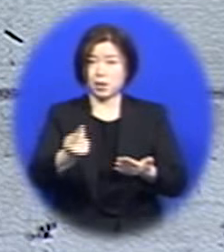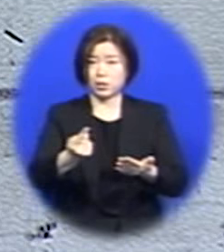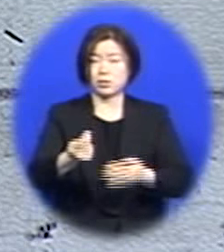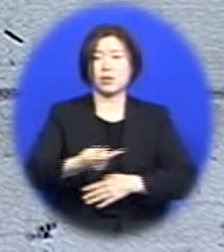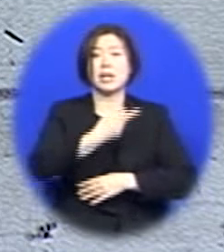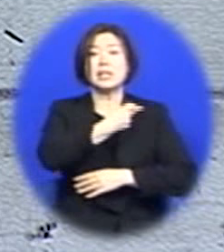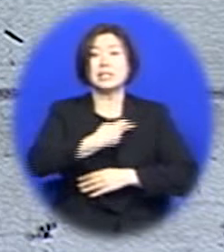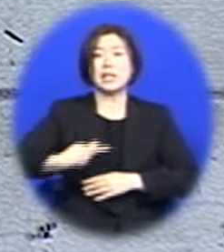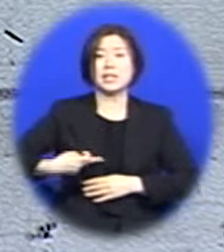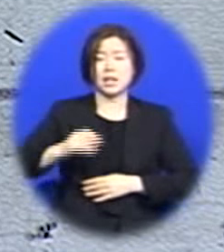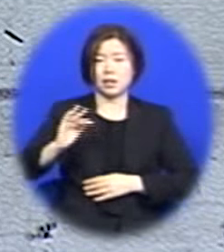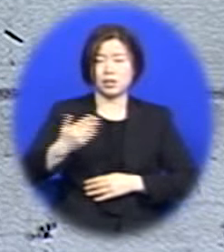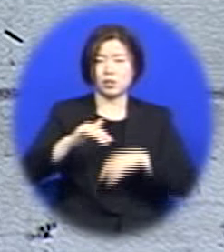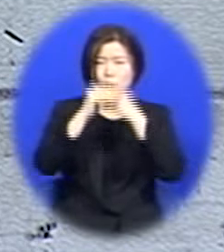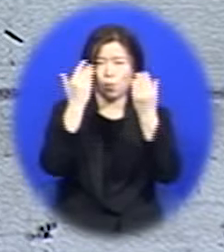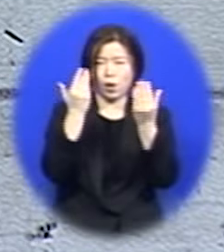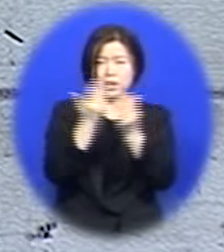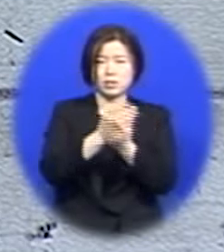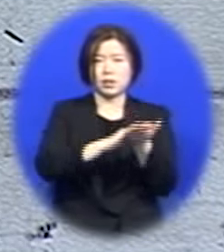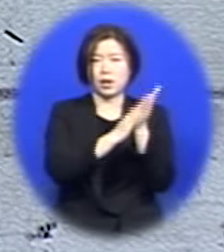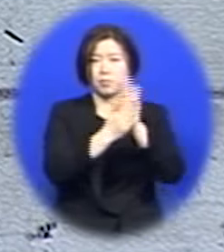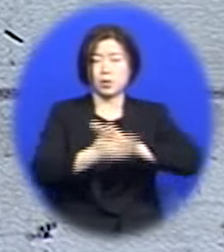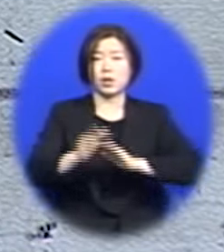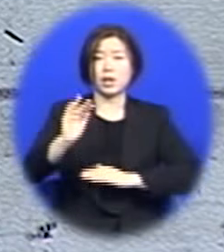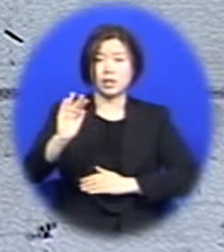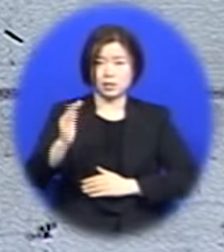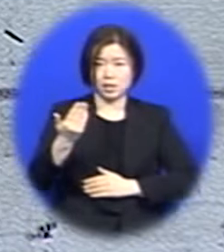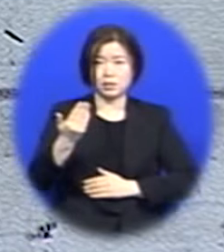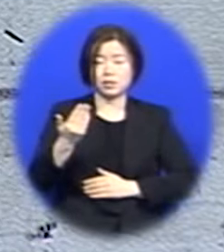사도가 되어지는 완전한 변화가 일어나는,